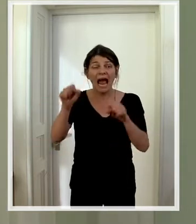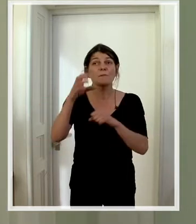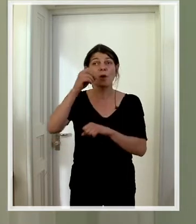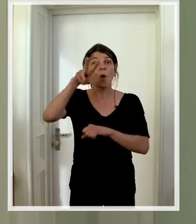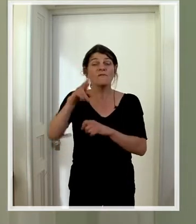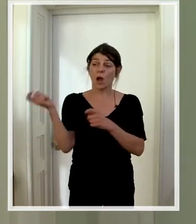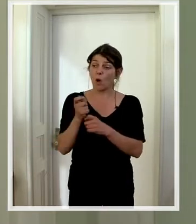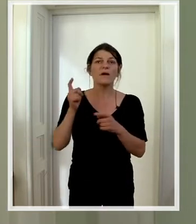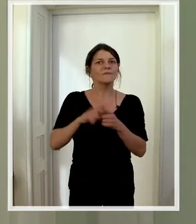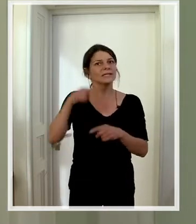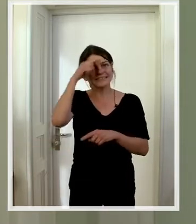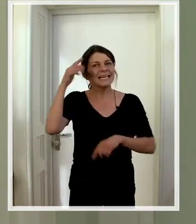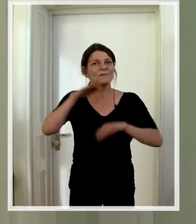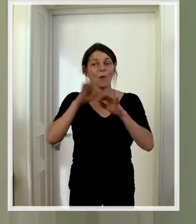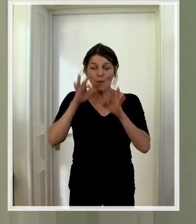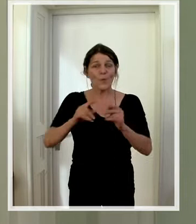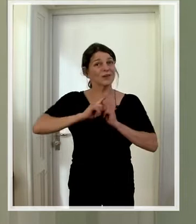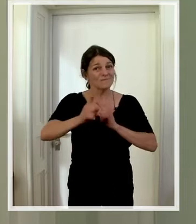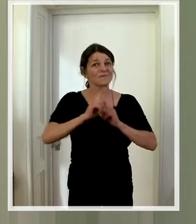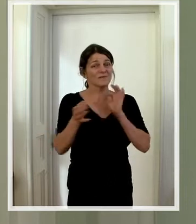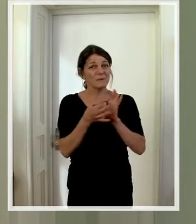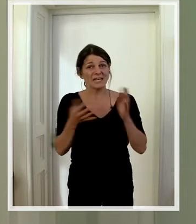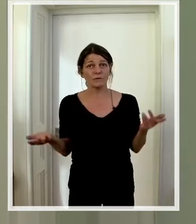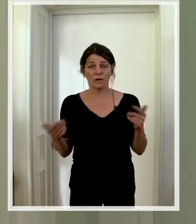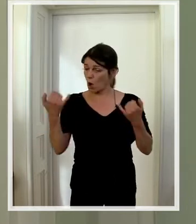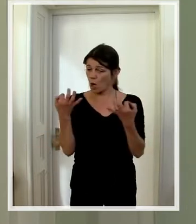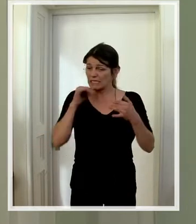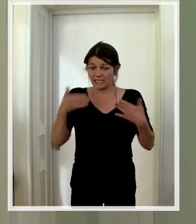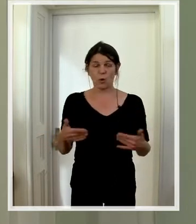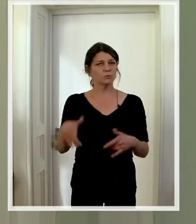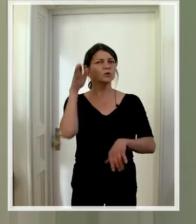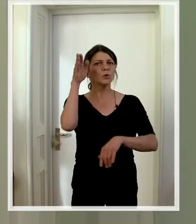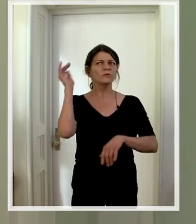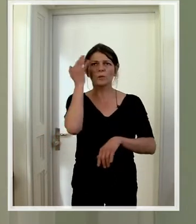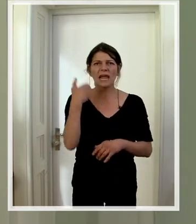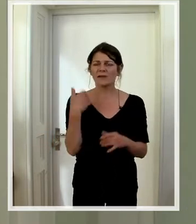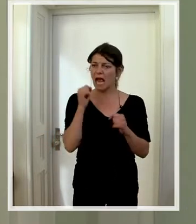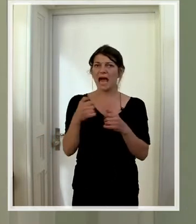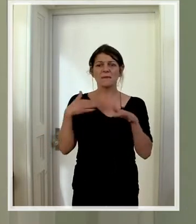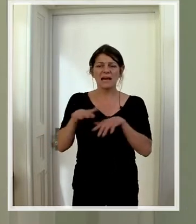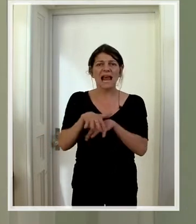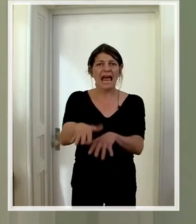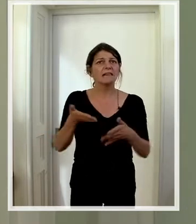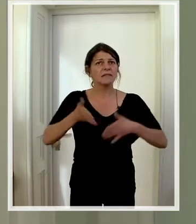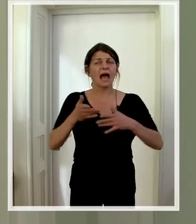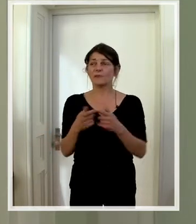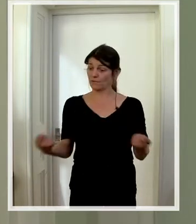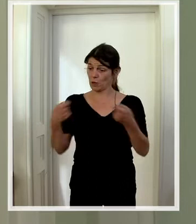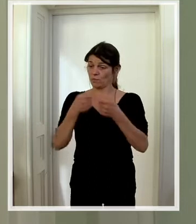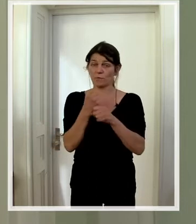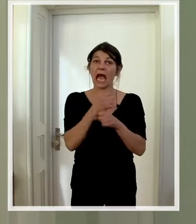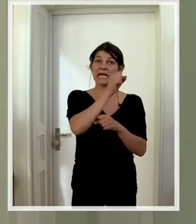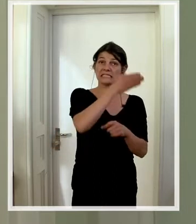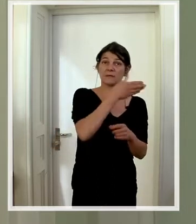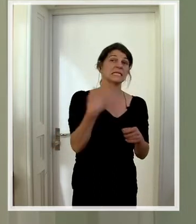wenn er sinnvoll vertaktet ist. Das ist er heute nicht. Man muss einfach mal in Zukunft überlegen, wie können wir im Rheintal eine Verknüpfung zwischen der S-Bahn St. Gallen und